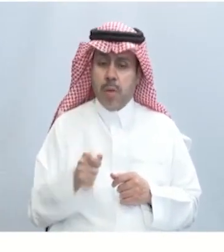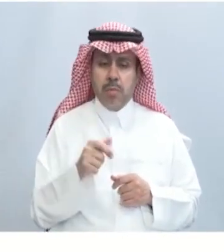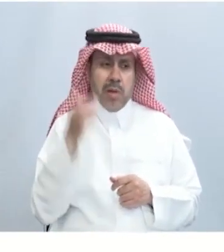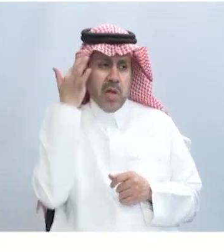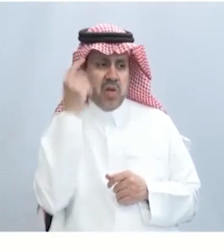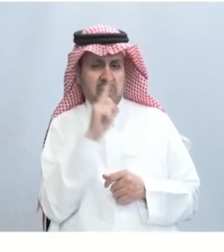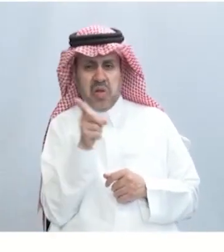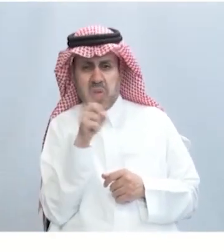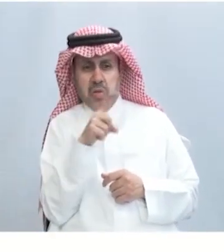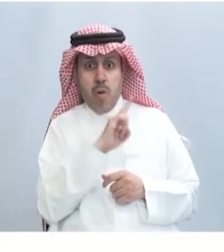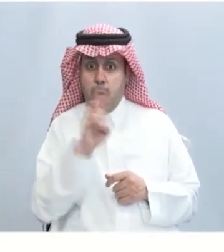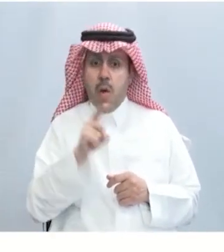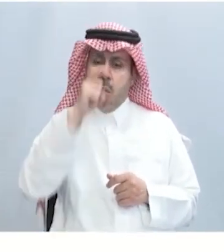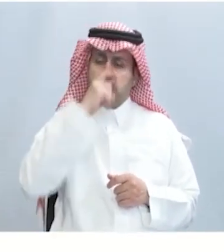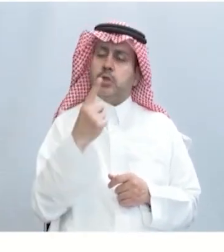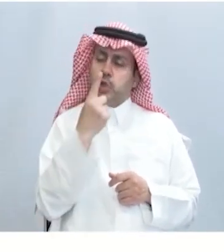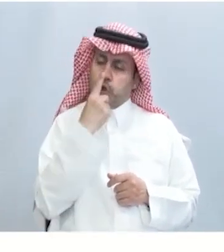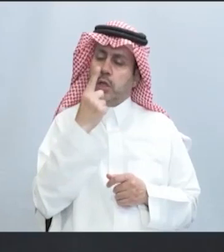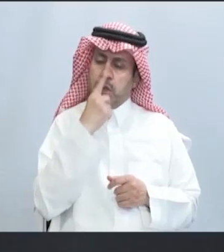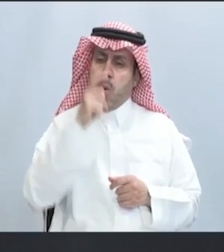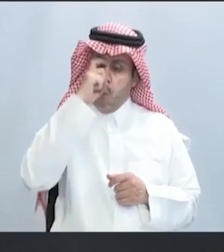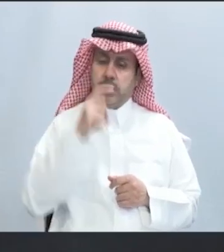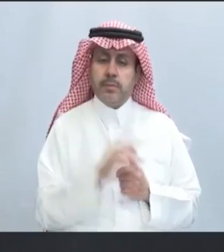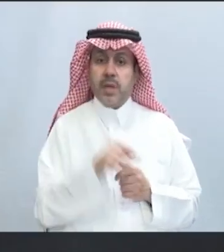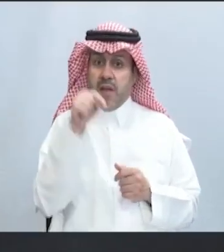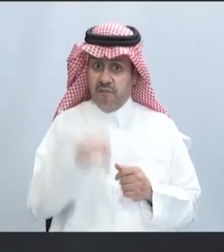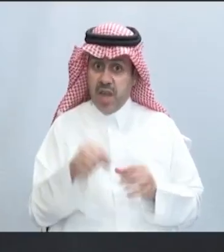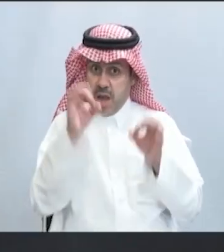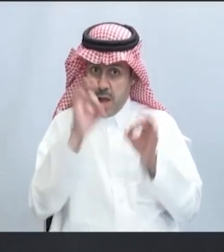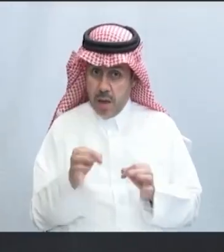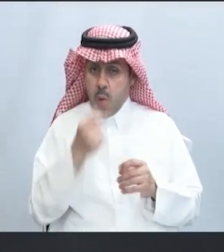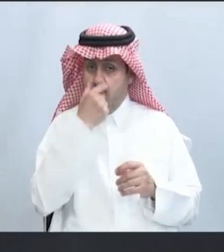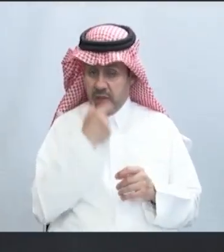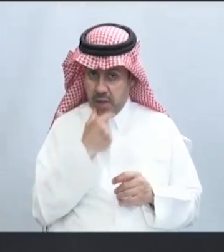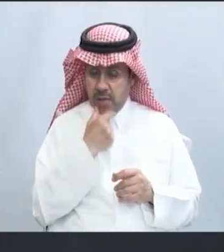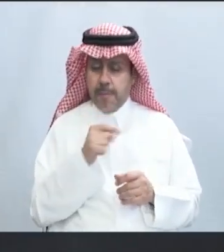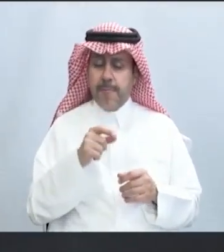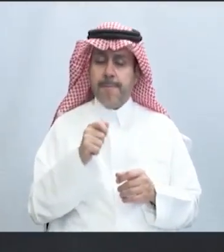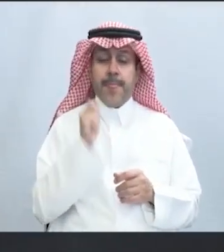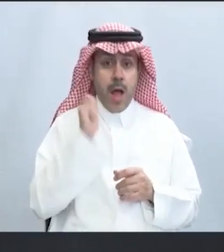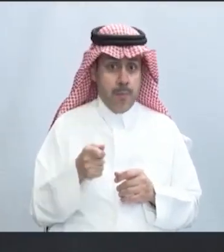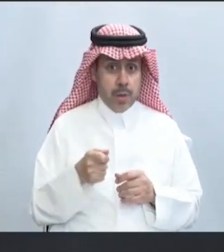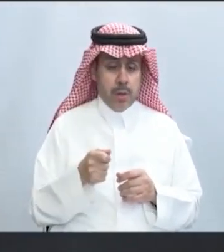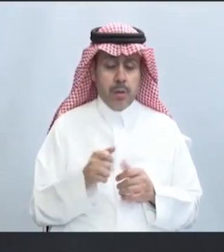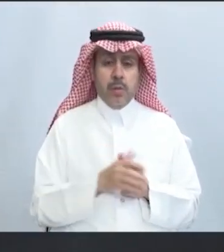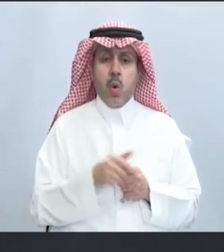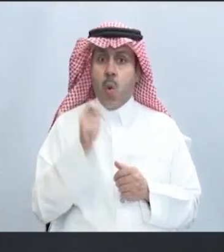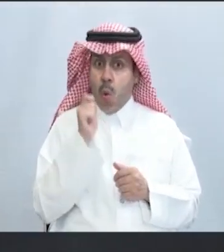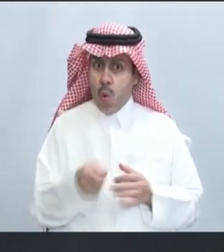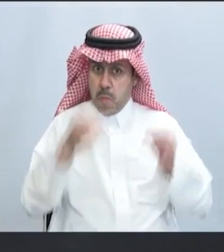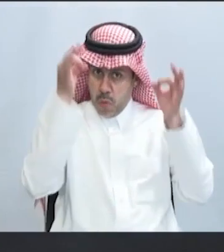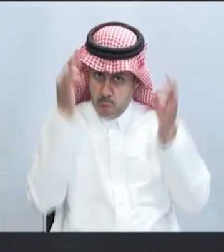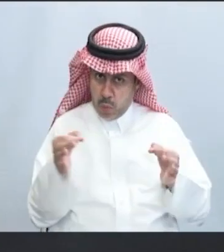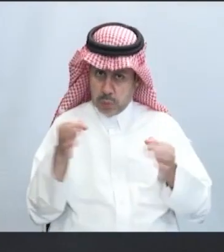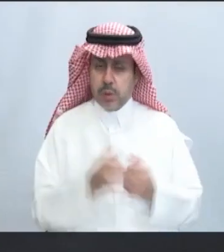الخيره من امرهم ما دام في ايه وفي نص عن رسول الله وهذا الامر الايه والنص والسنه